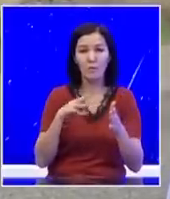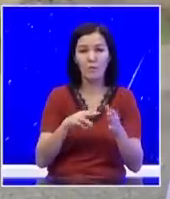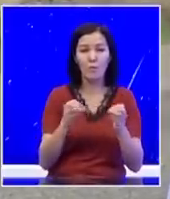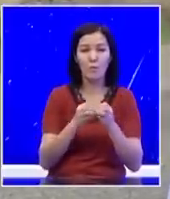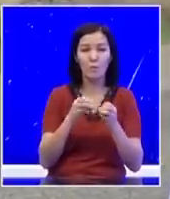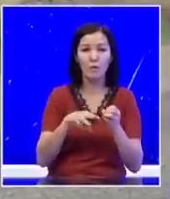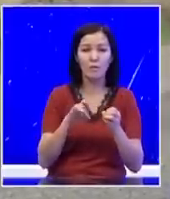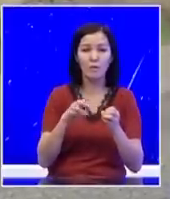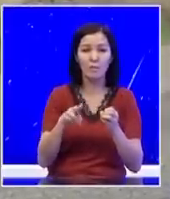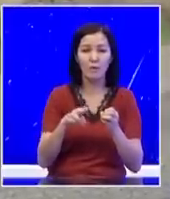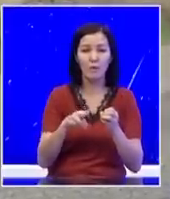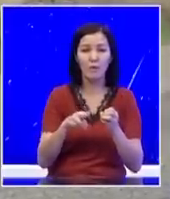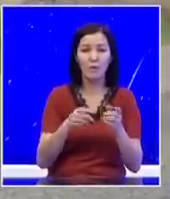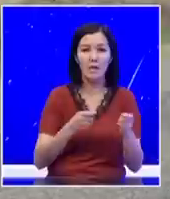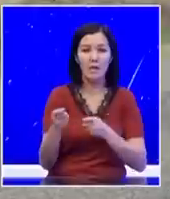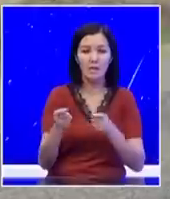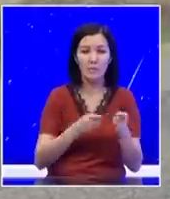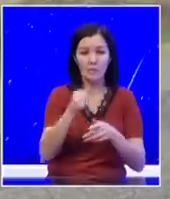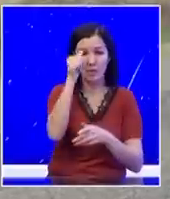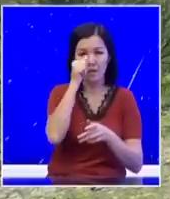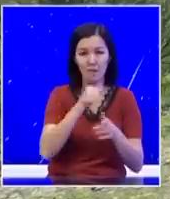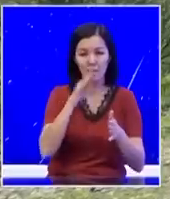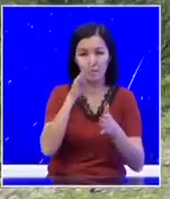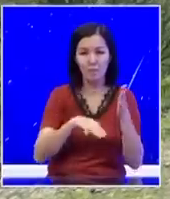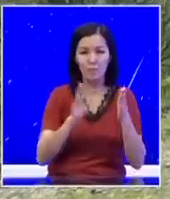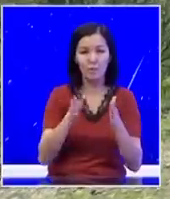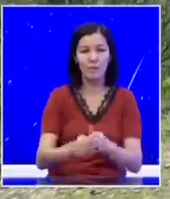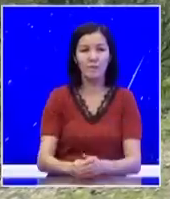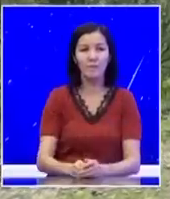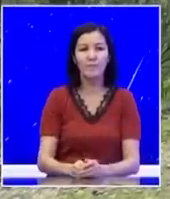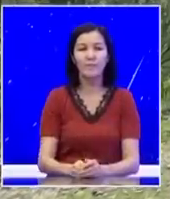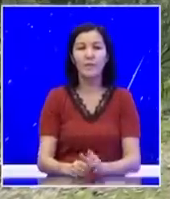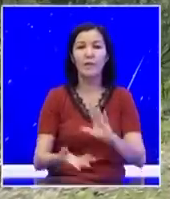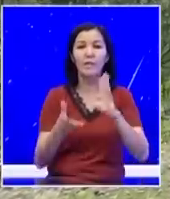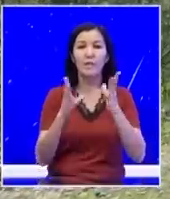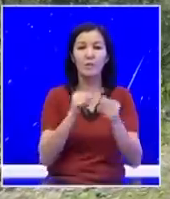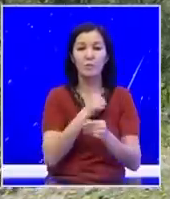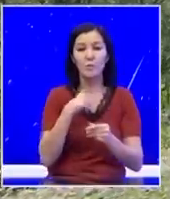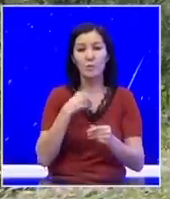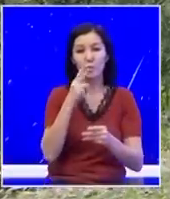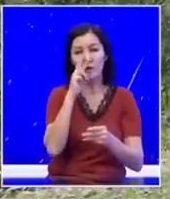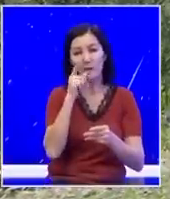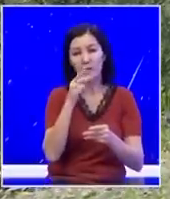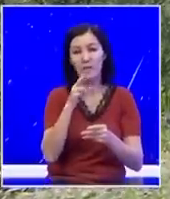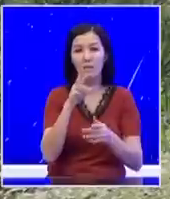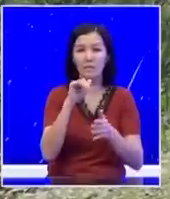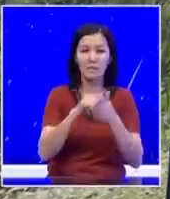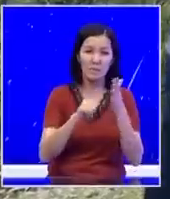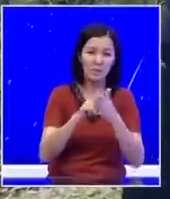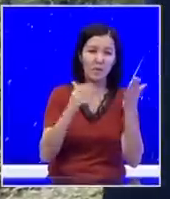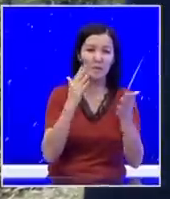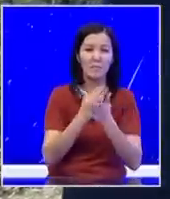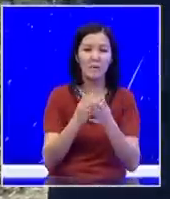10 әкімшілік айлық көрсеткіш есебінде. Нәтижесі бойынша өздеріңіз көріп отырсыздар, кемшіліктер бар. Мына